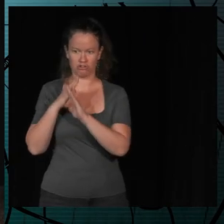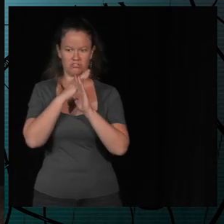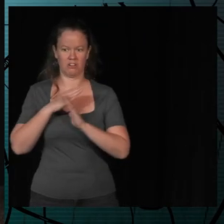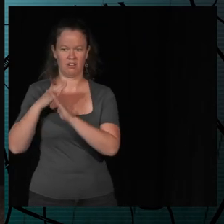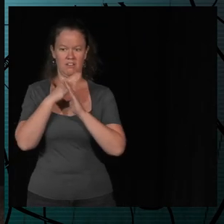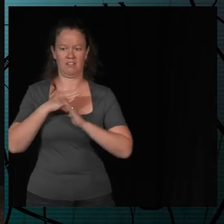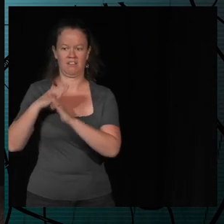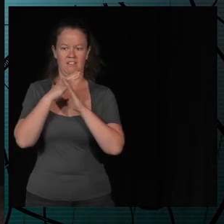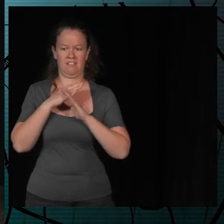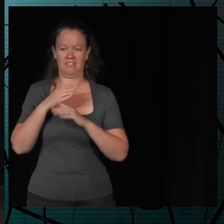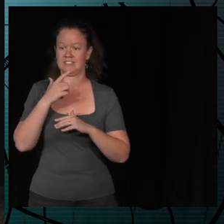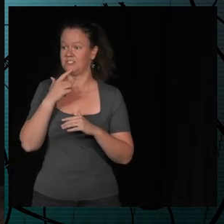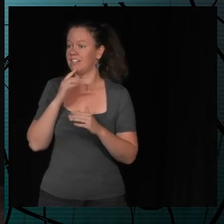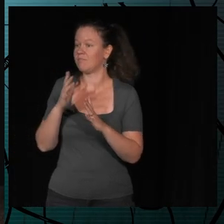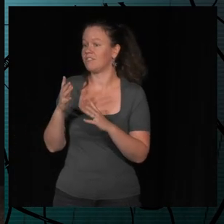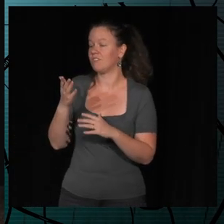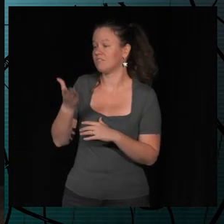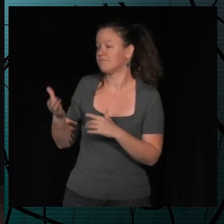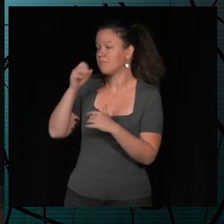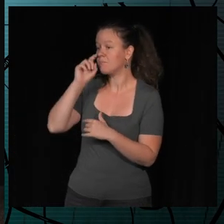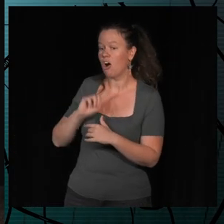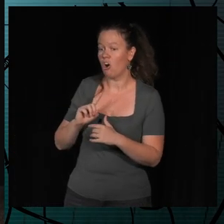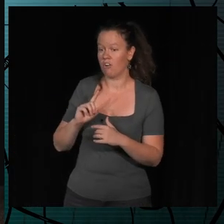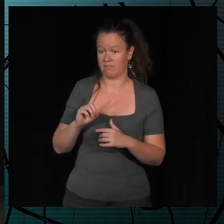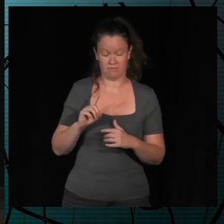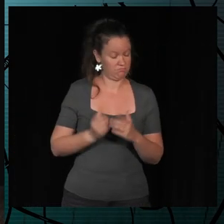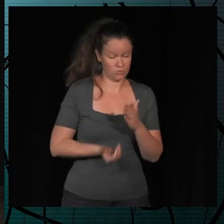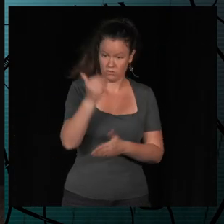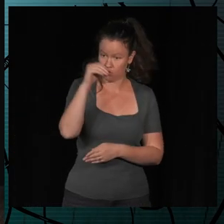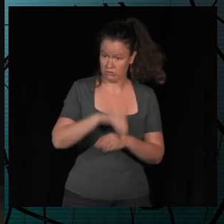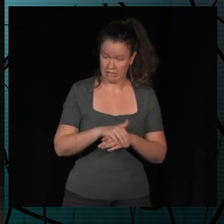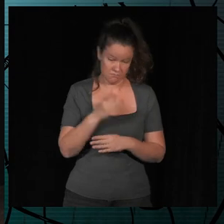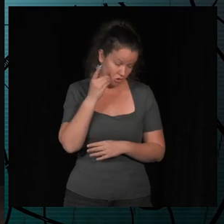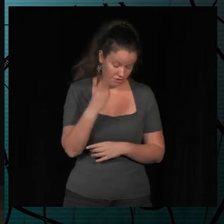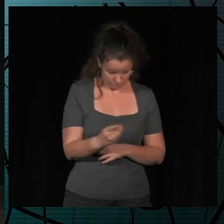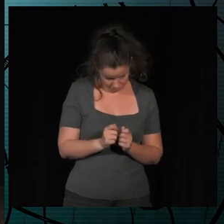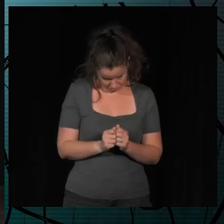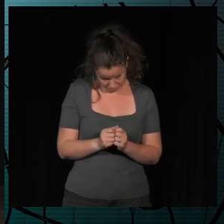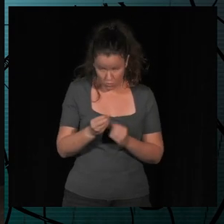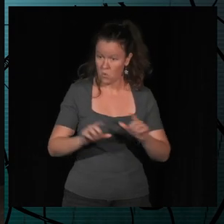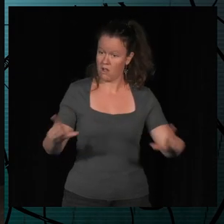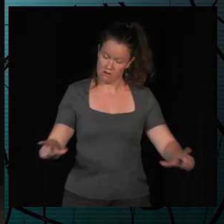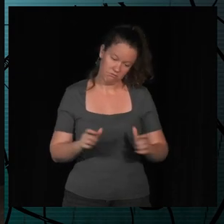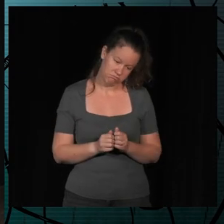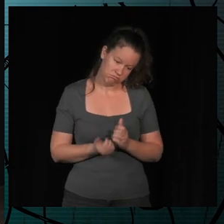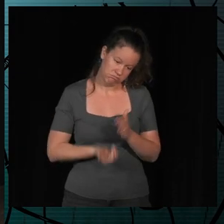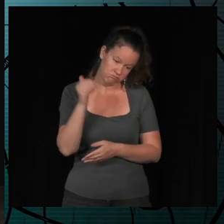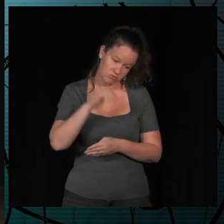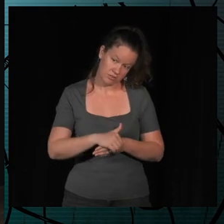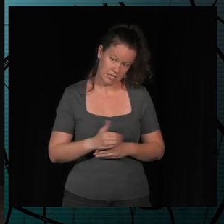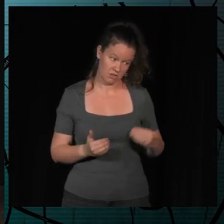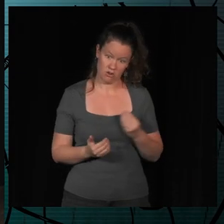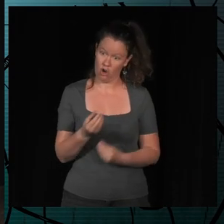certains vont être toute la journée devant leurs écrans devant leurs enfants ce qui du coup crée un peu cette espèce de de de de